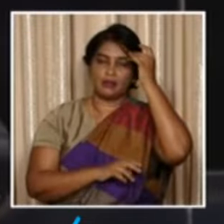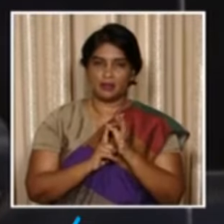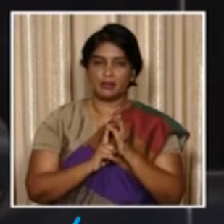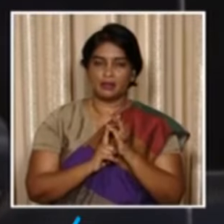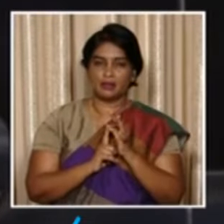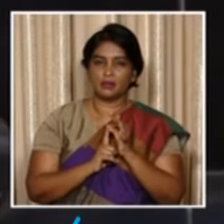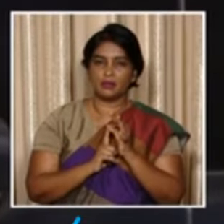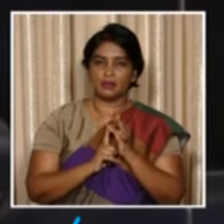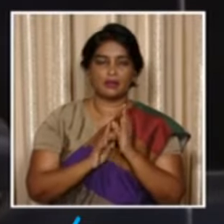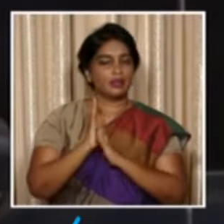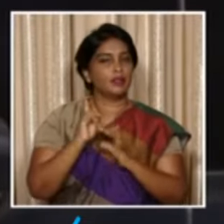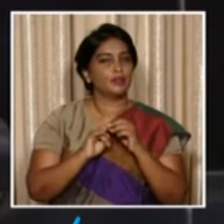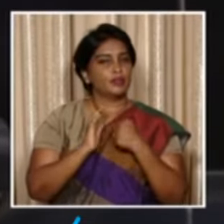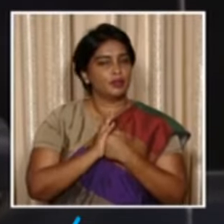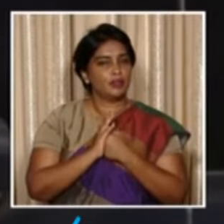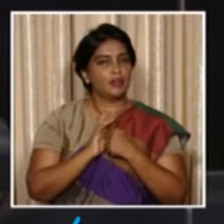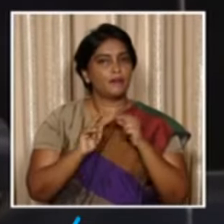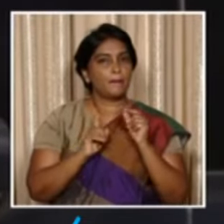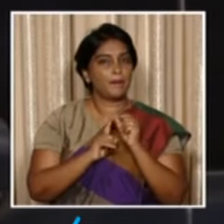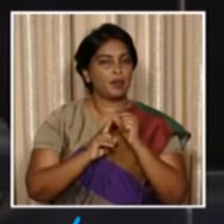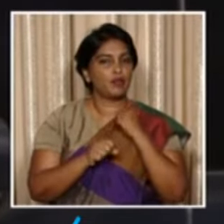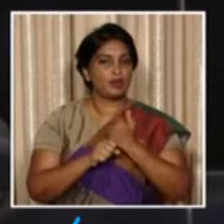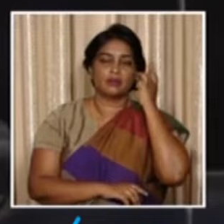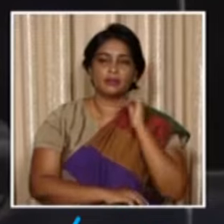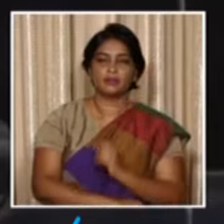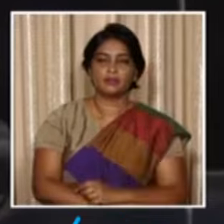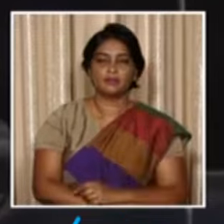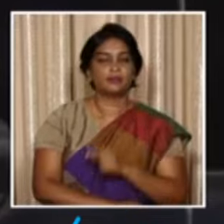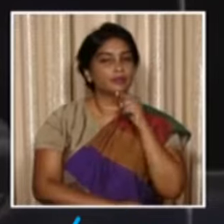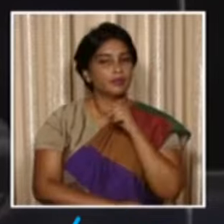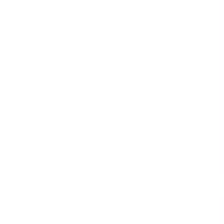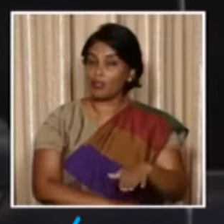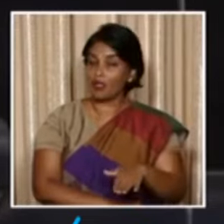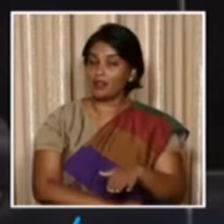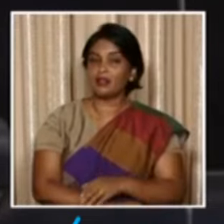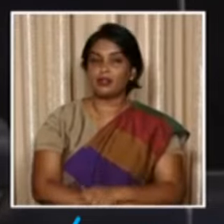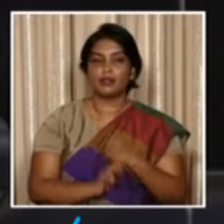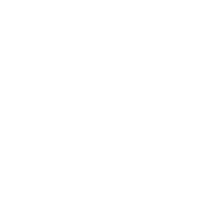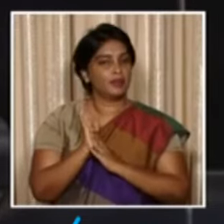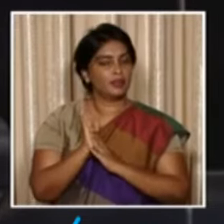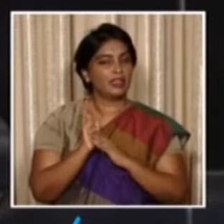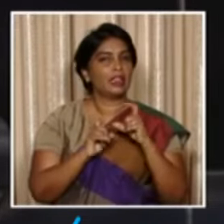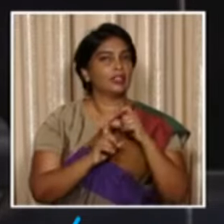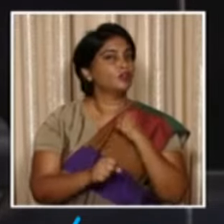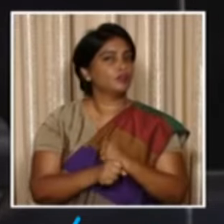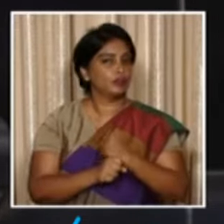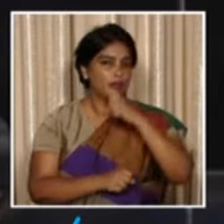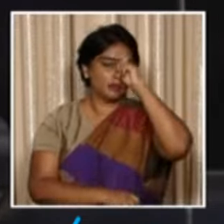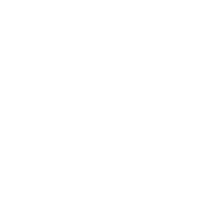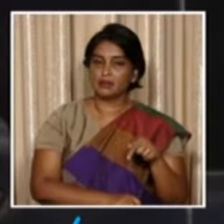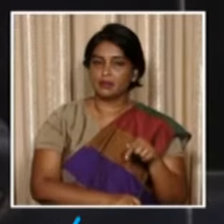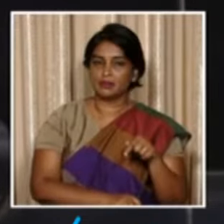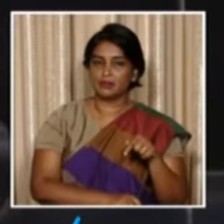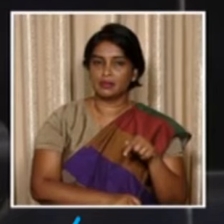සැලකෙන අමාත්‍ය ගරු ෆිලිප් ගුණවර්ධන මහත්මයා ගැන එතුමාගේ පුතා ගරු අගමැති දිනේෂ් ගුණවර්ධන මහත්මයා